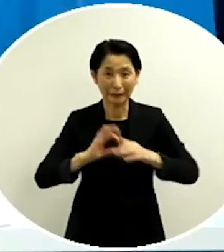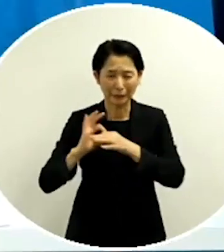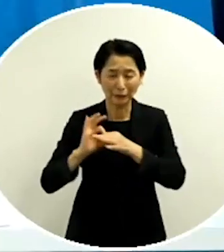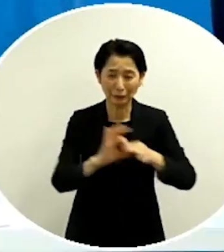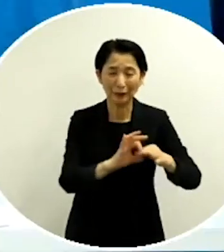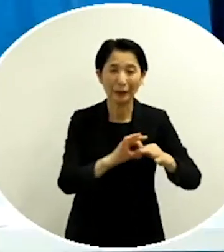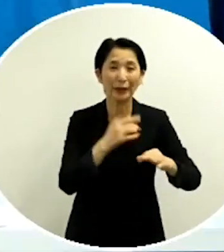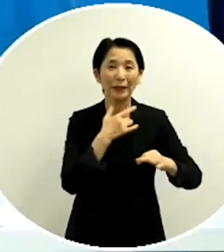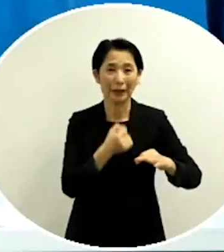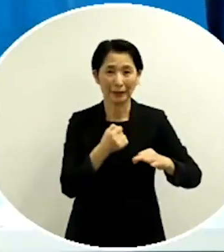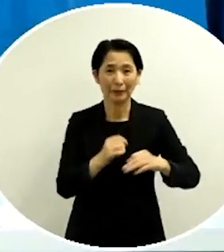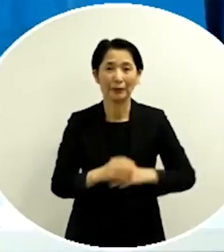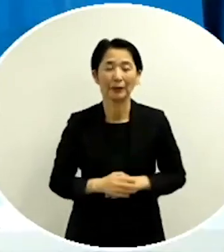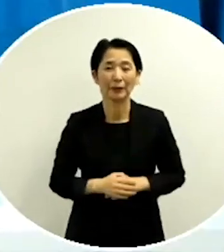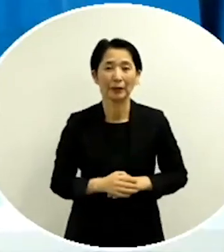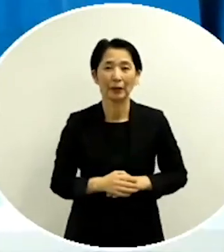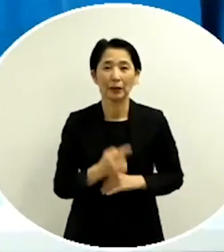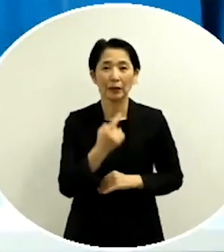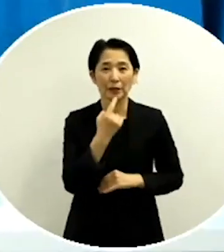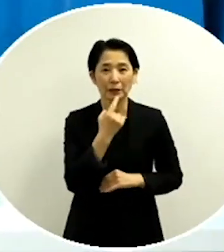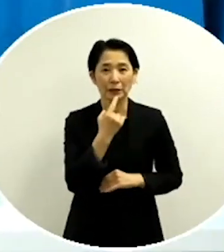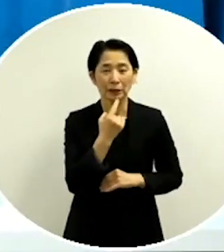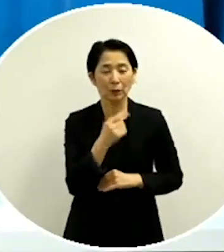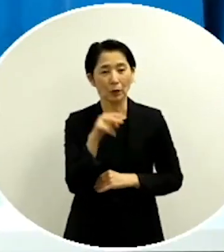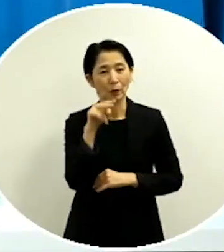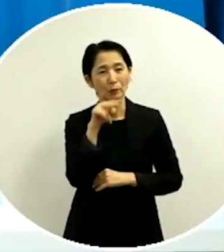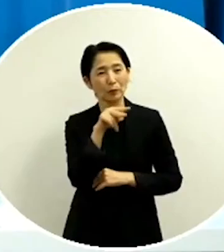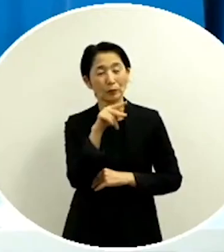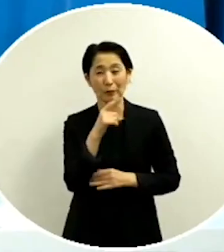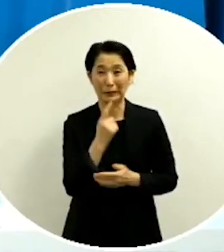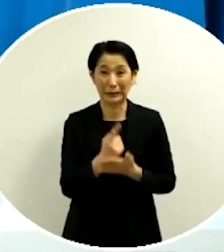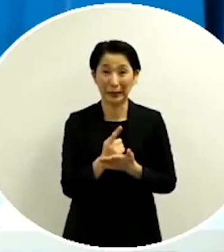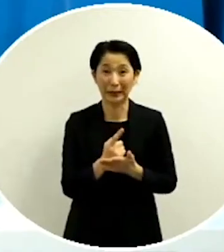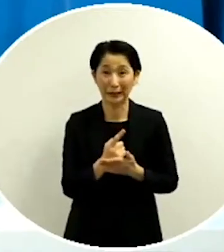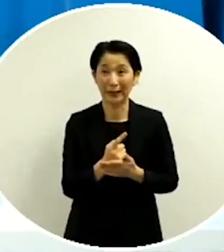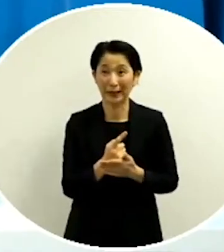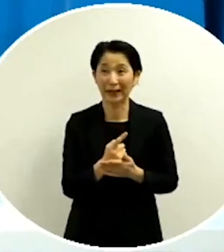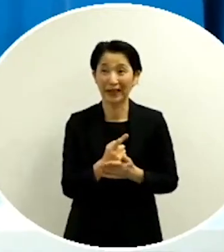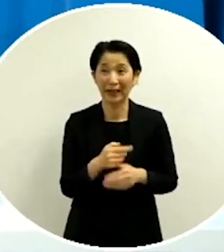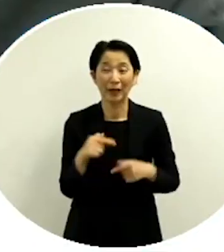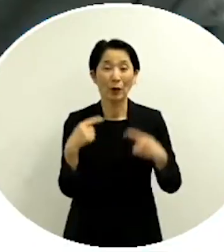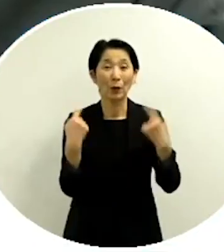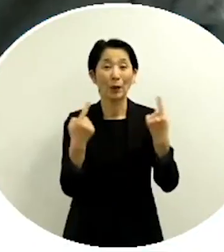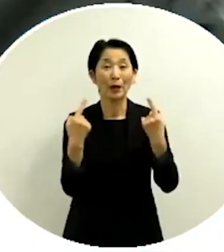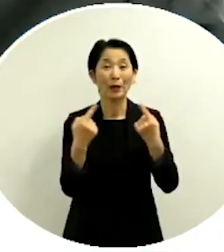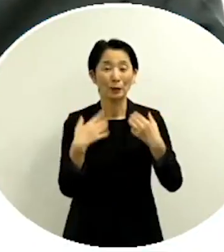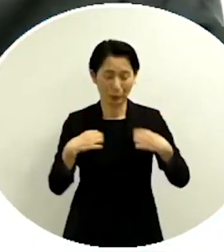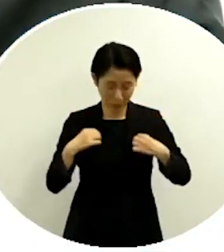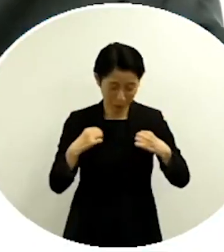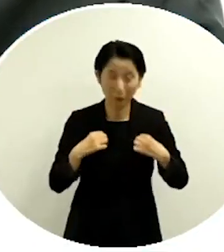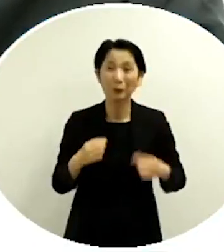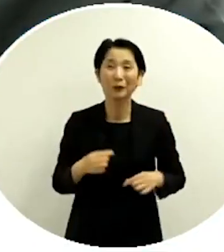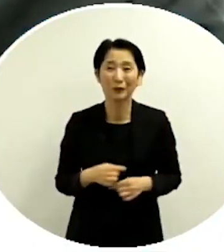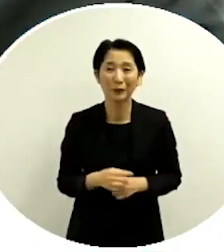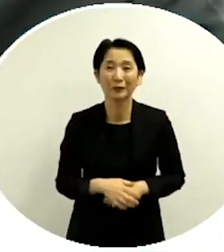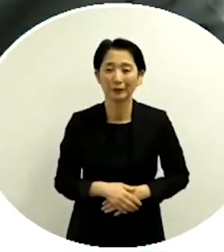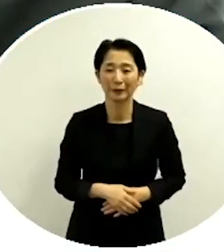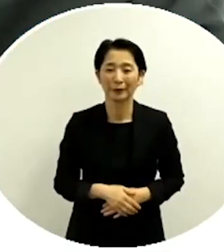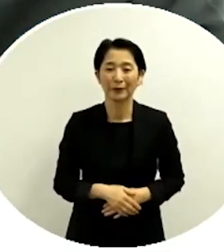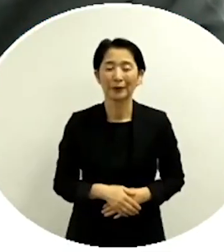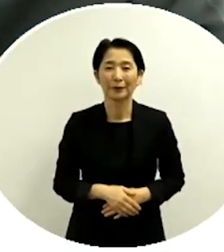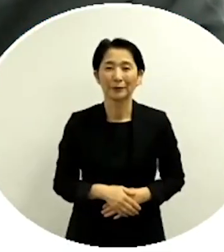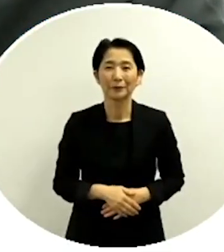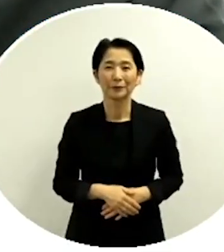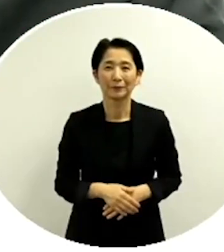たいですよねあの僕もちょっと端から見る側ですねまぁ今日はちょっと s 風格好にもなってるかなと思ってるんですけどあの